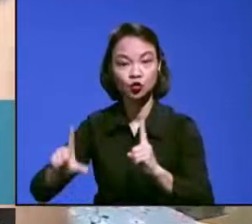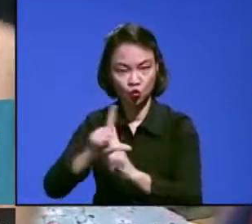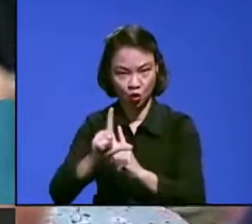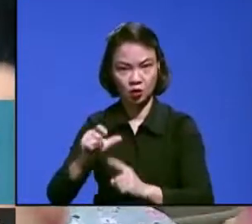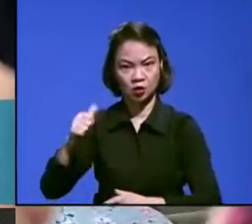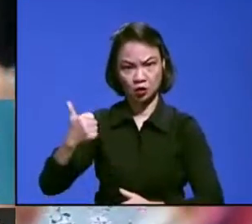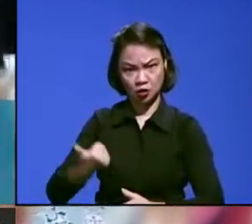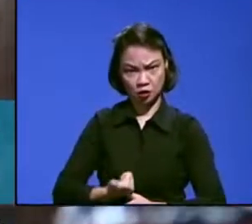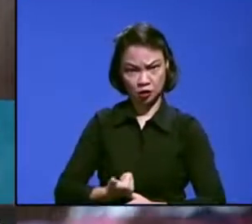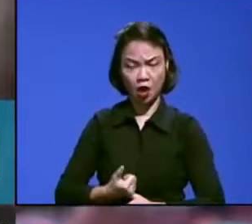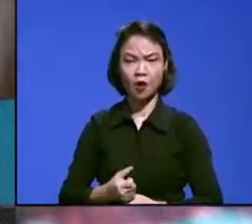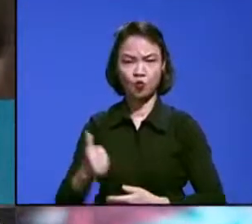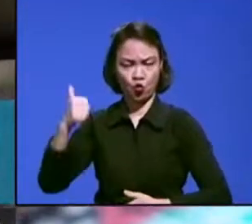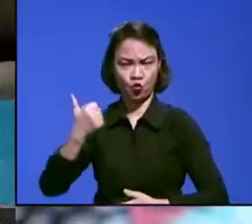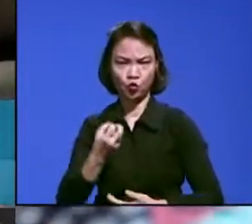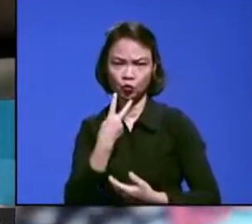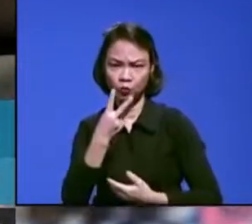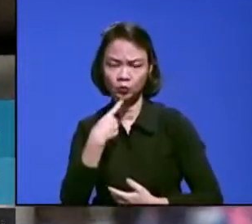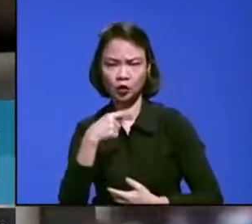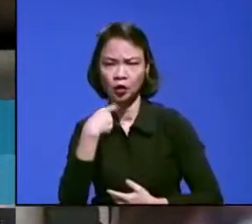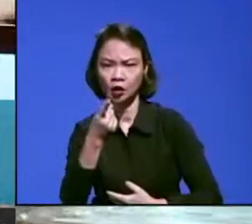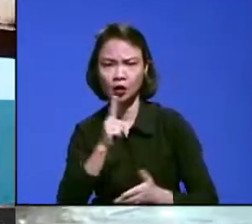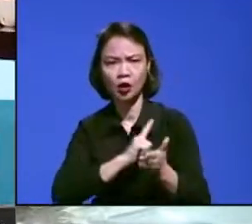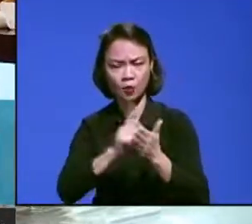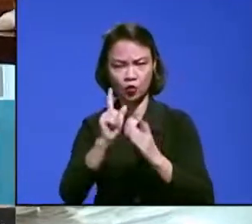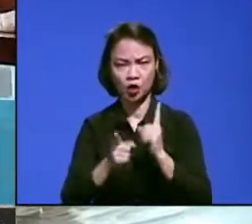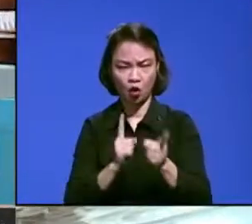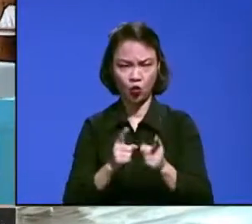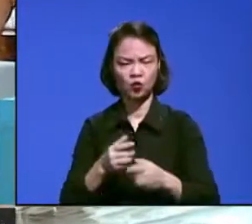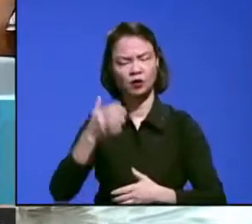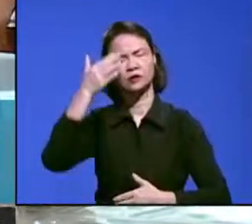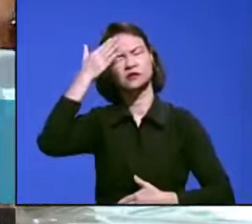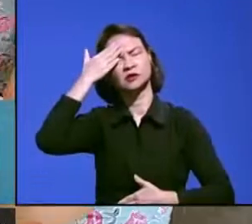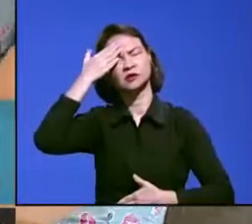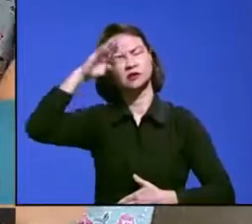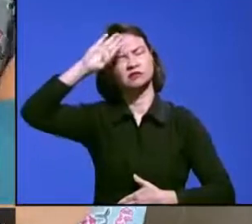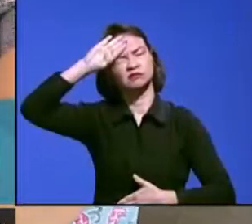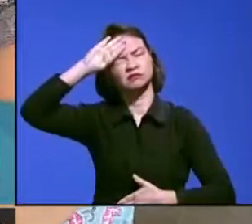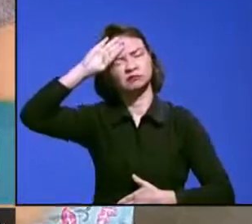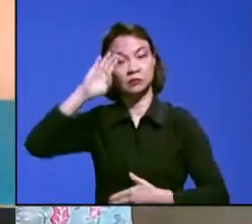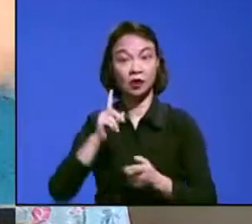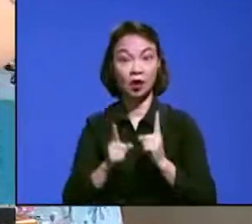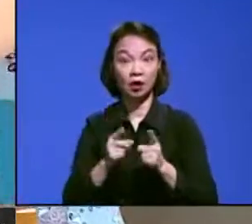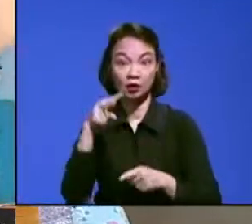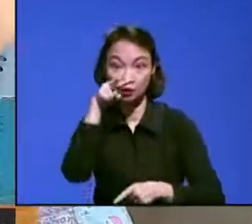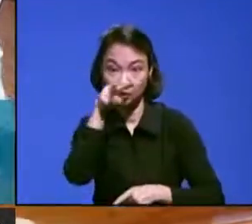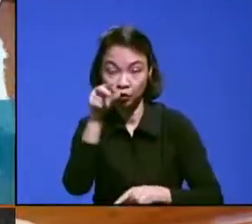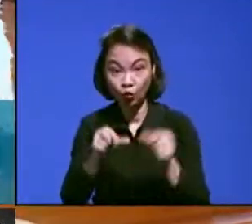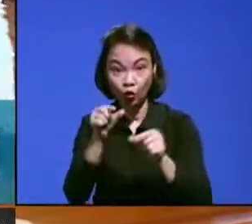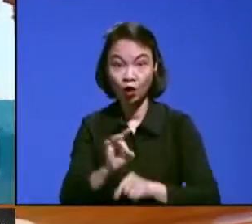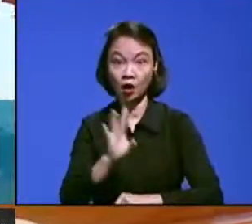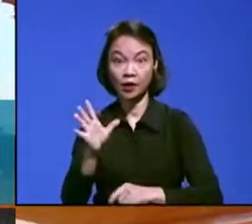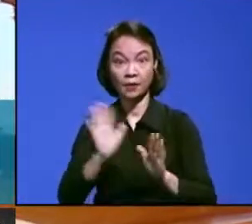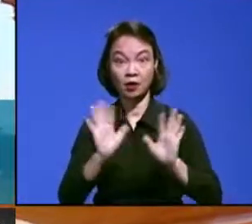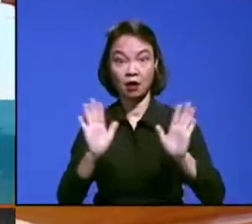aktif melaporkan diri pada petugas hotel bila merasa kurang enak badan, atau saat melihat orang lain menunjukkan gejala tidak sehat di